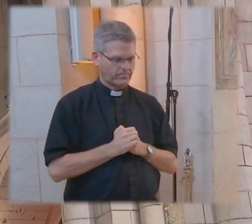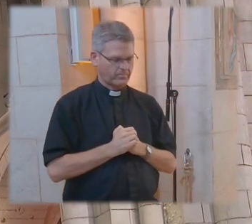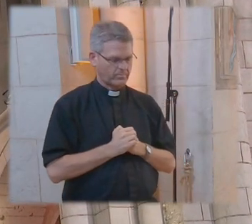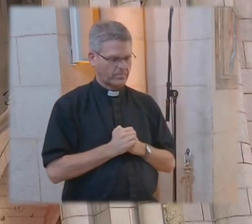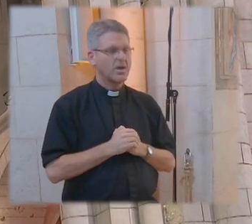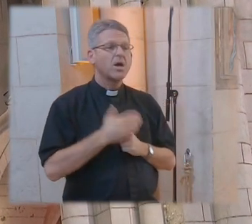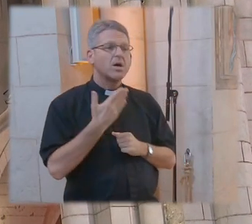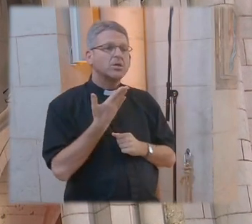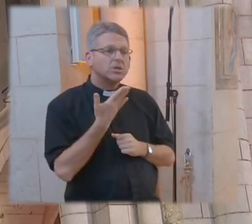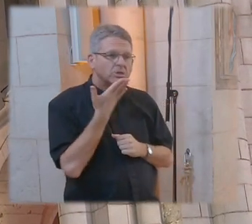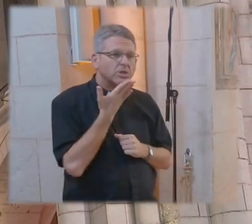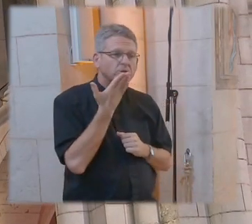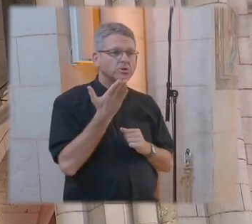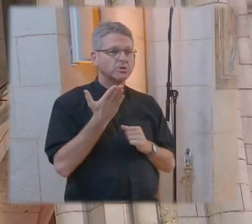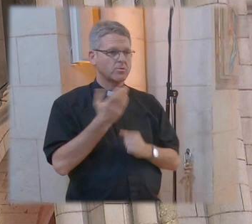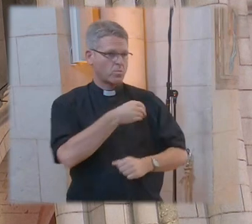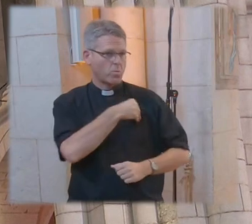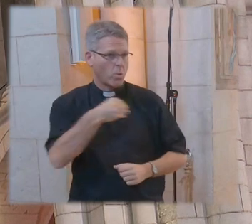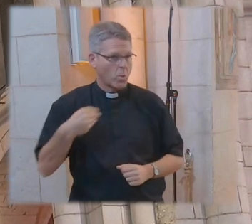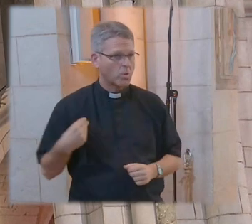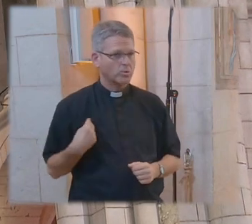Tschechien und aus Polen.